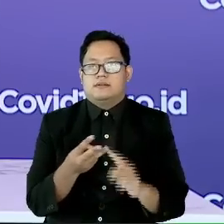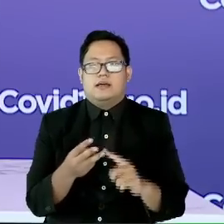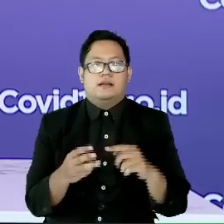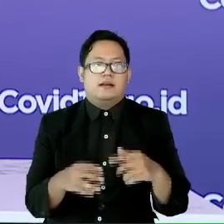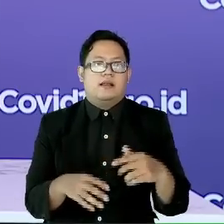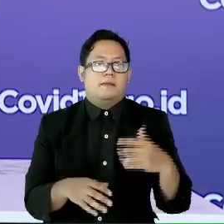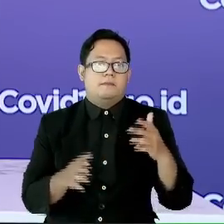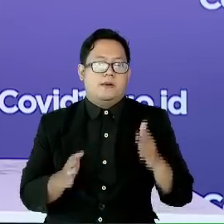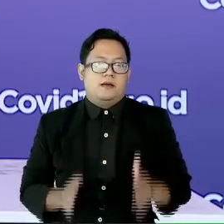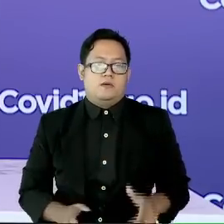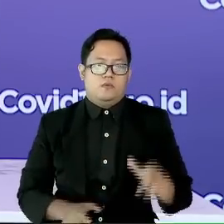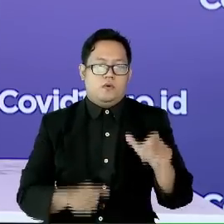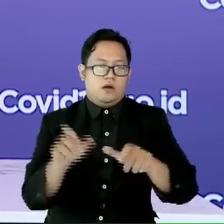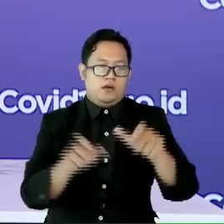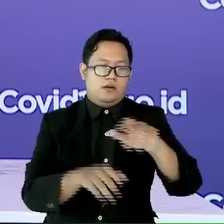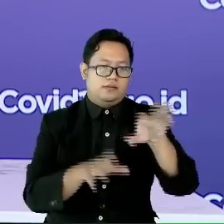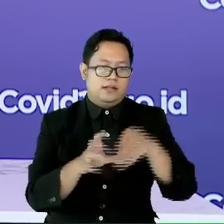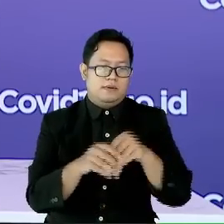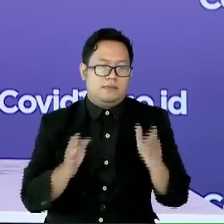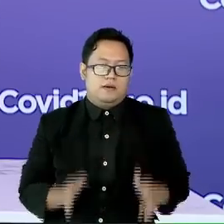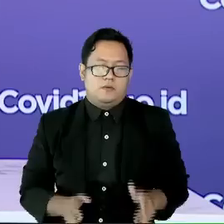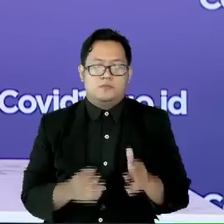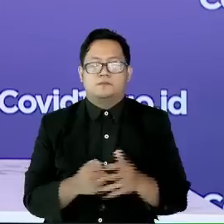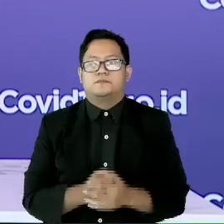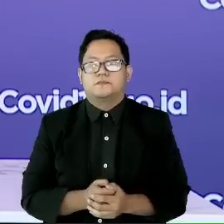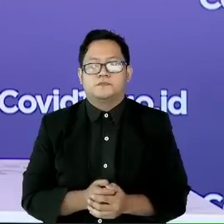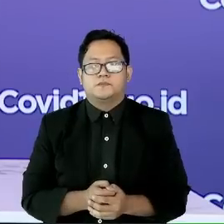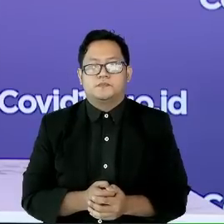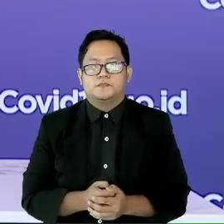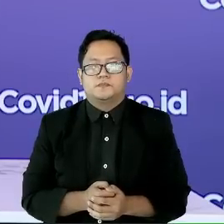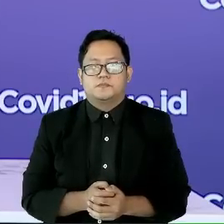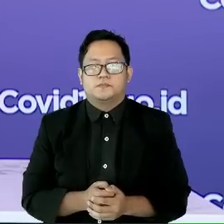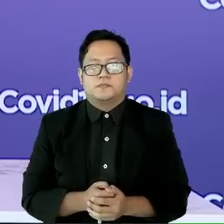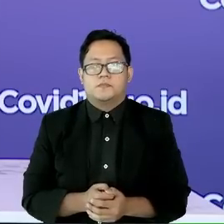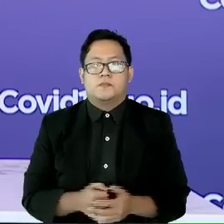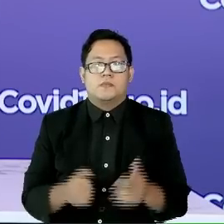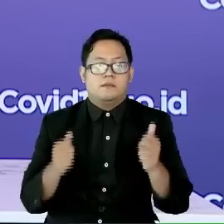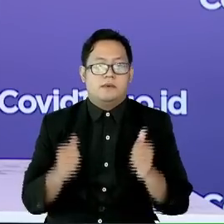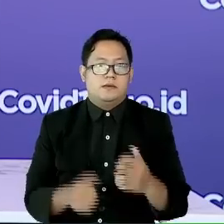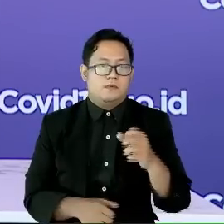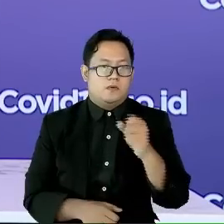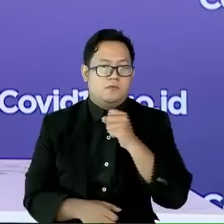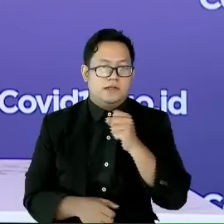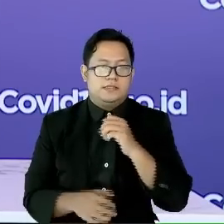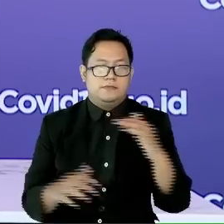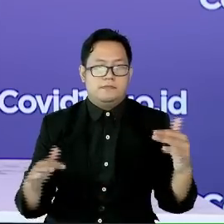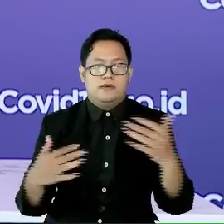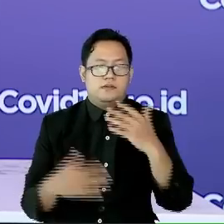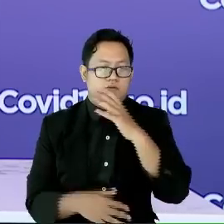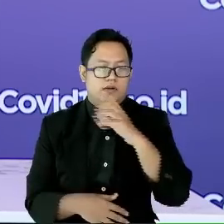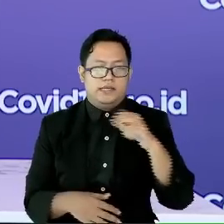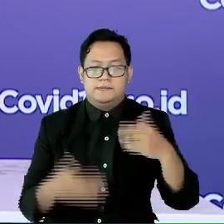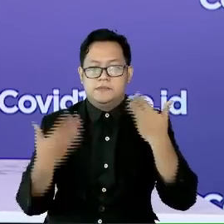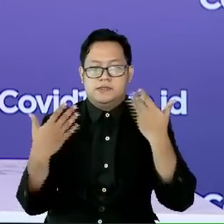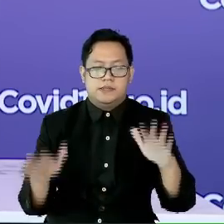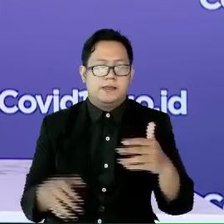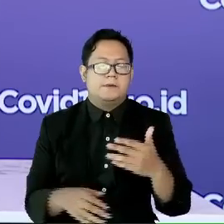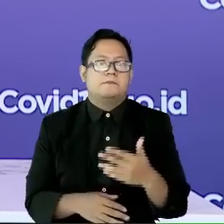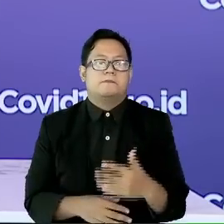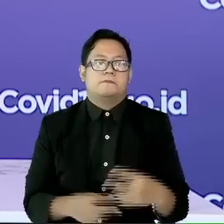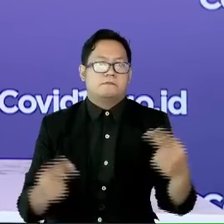terlibat. Baik, dengan demikian konferensi pers pada sore hari ini berakhir. Terima kasih